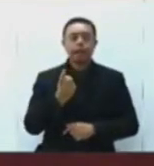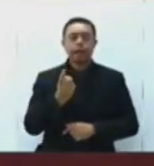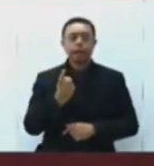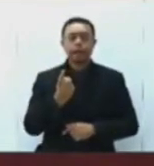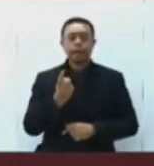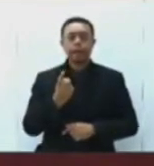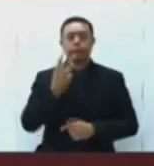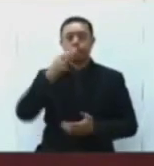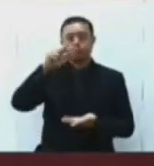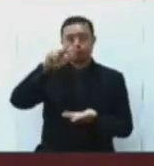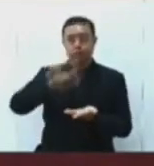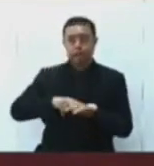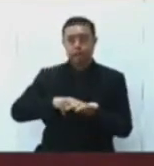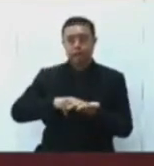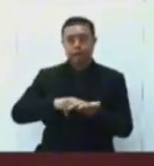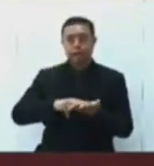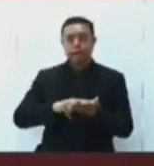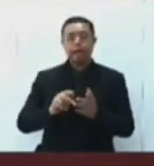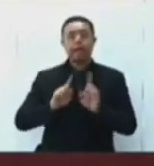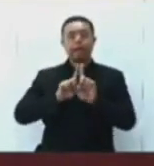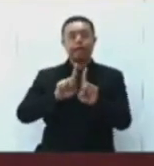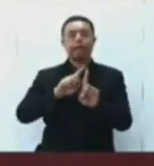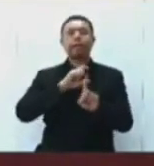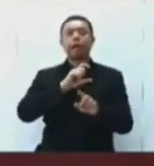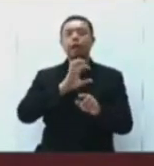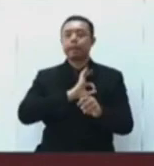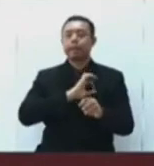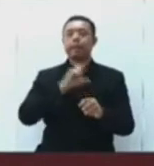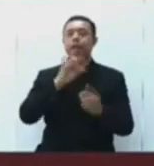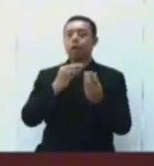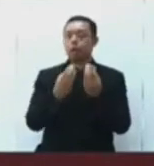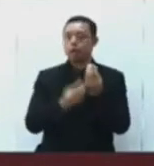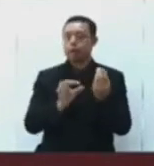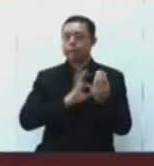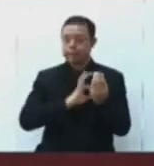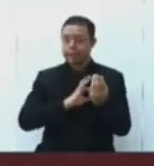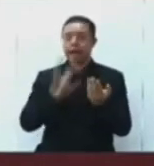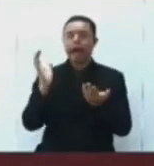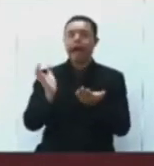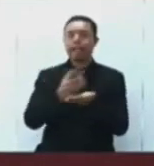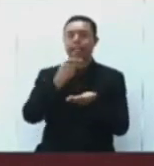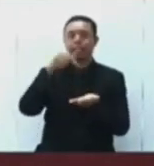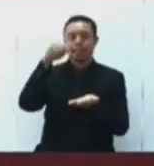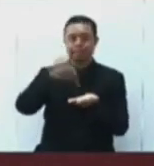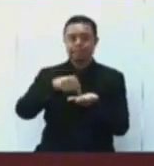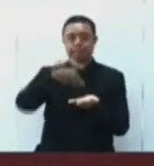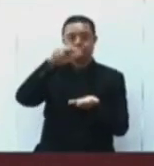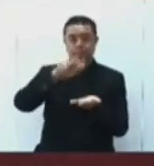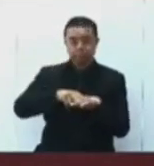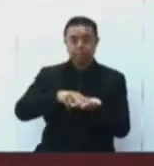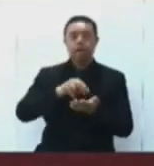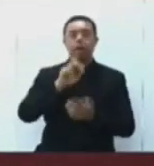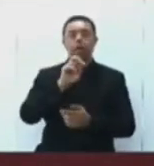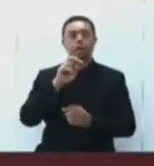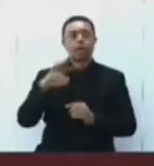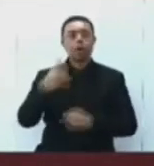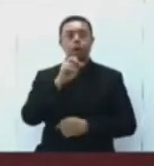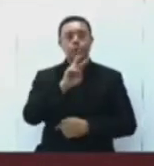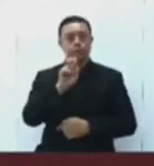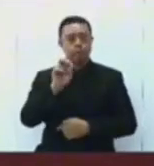tentang penetapan Pasangan calon presiden dan wakil presiden terpilih dalam Pemilihan Umum